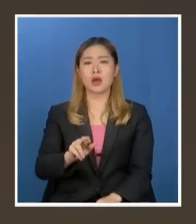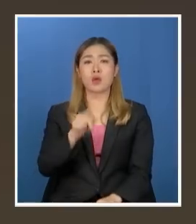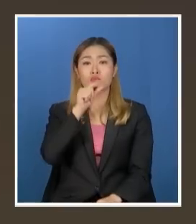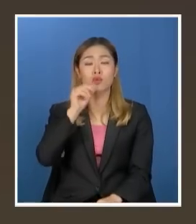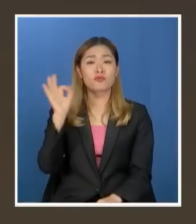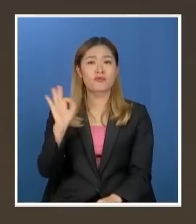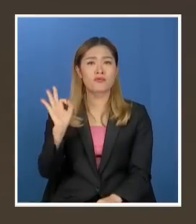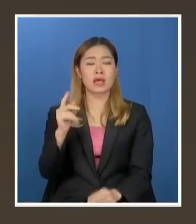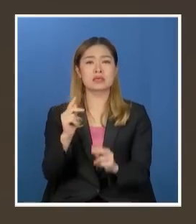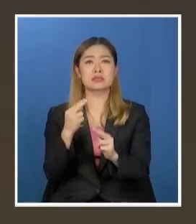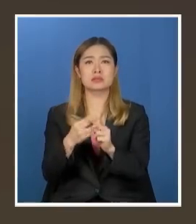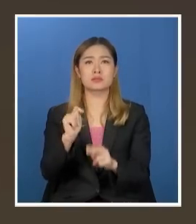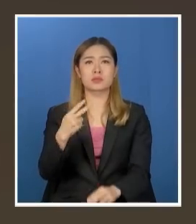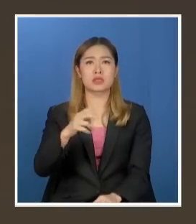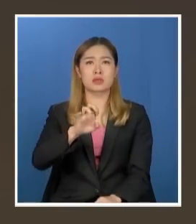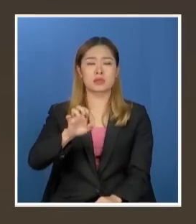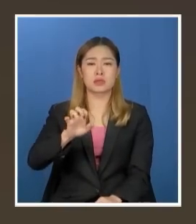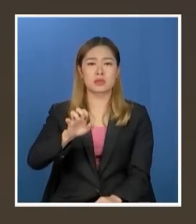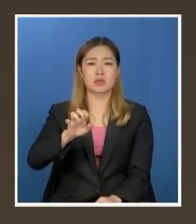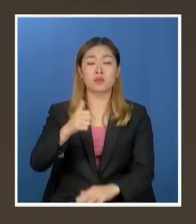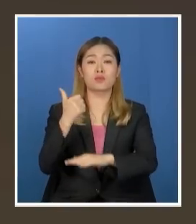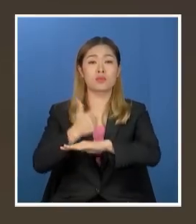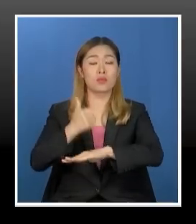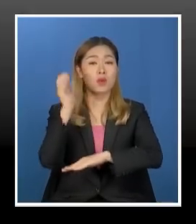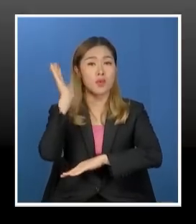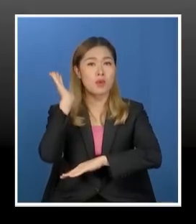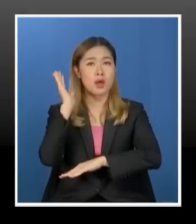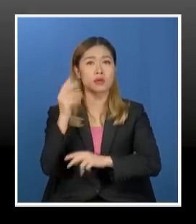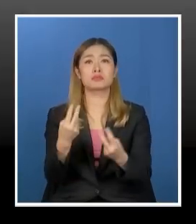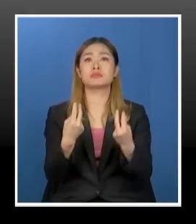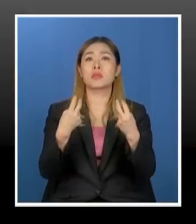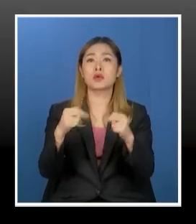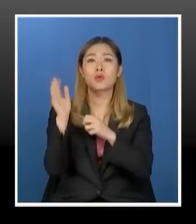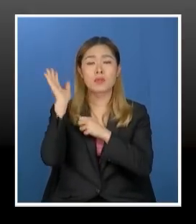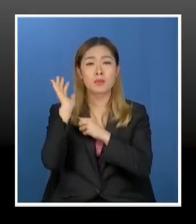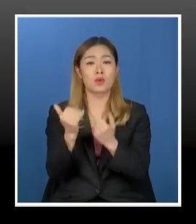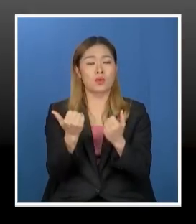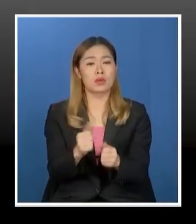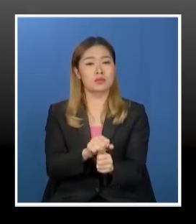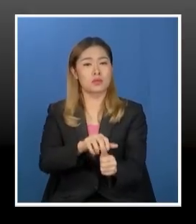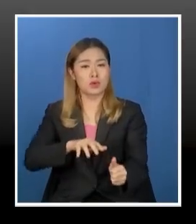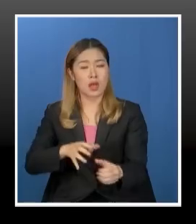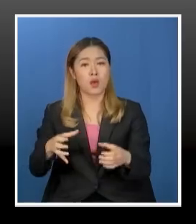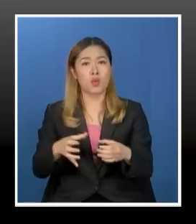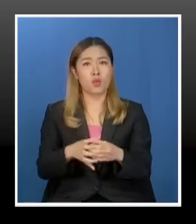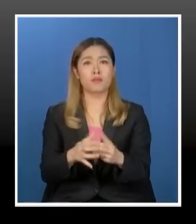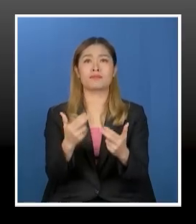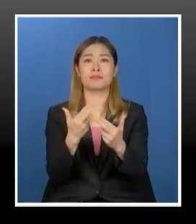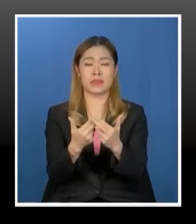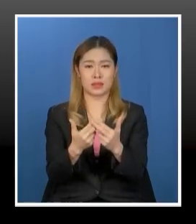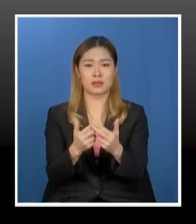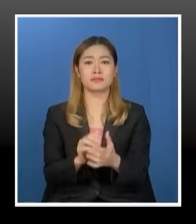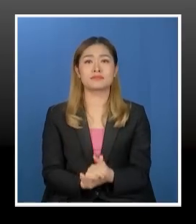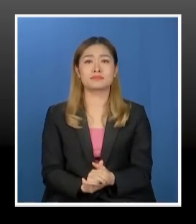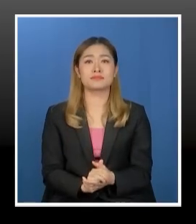ความเอาไว้ก็คือคุณที่พานันท์ศิริชนะรองโฆษกประจำสำนักนายกรัฐมนตรีและเป็นแกนนำพรรครวมไทยสร้างชาติ